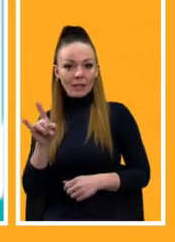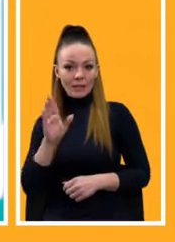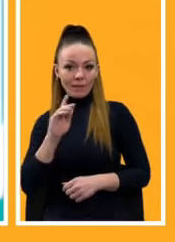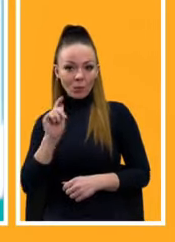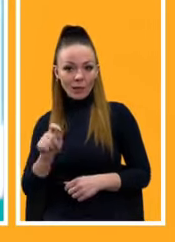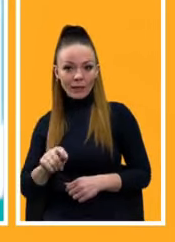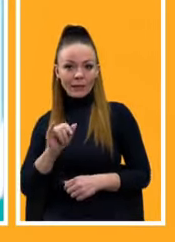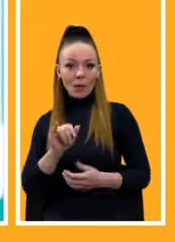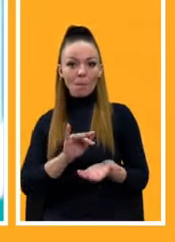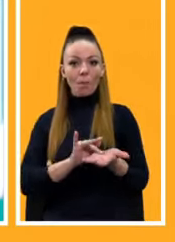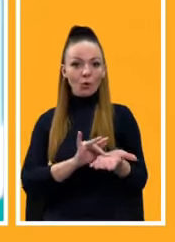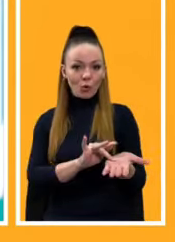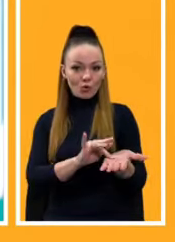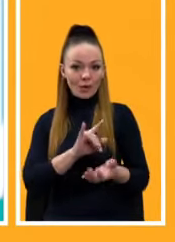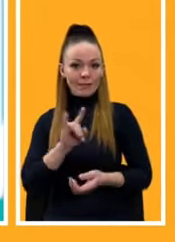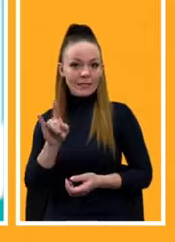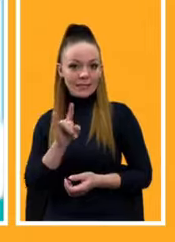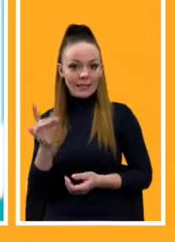Дякую за перегляд!